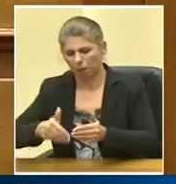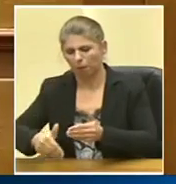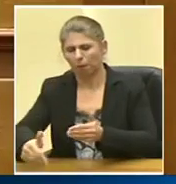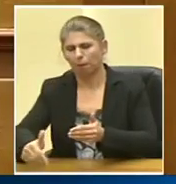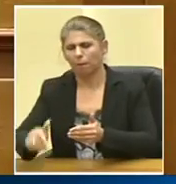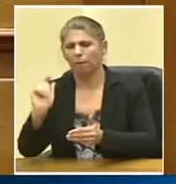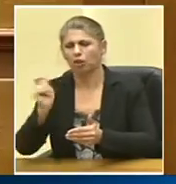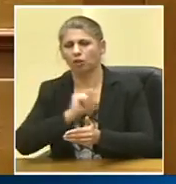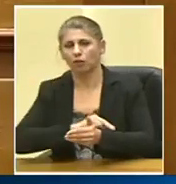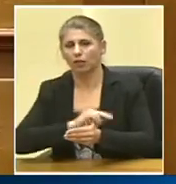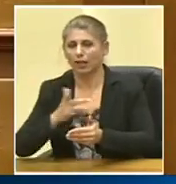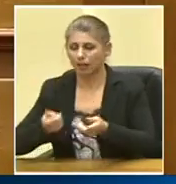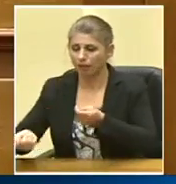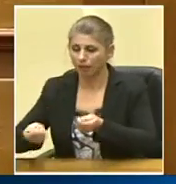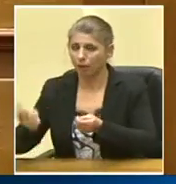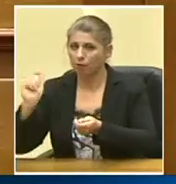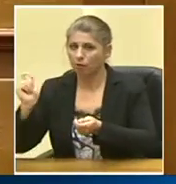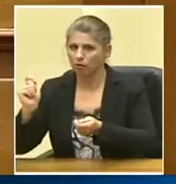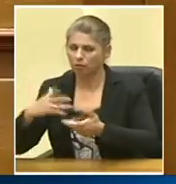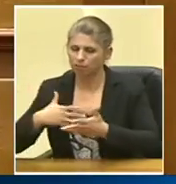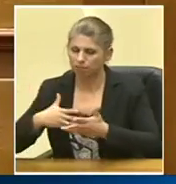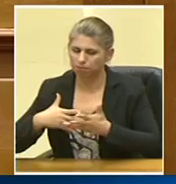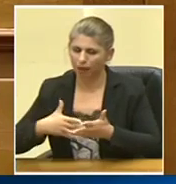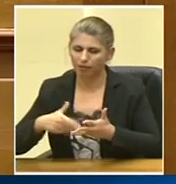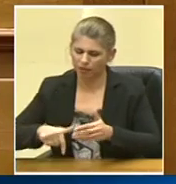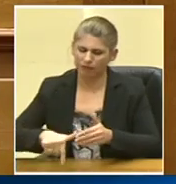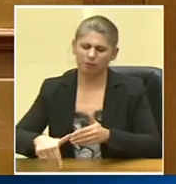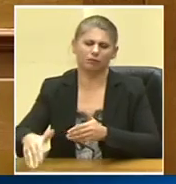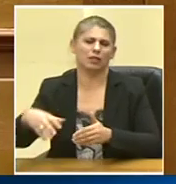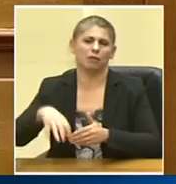θα καθοδηγηθούν από πολιτικές εμπάθειες της τρέχουσας συγκυρίας.